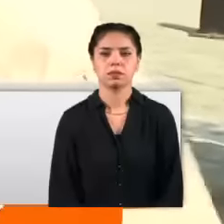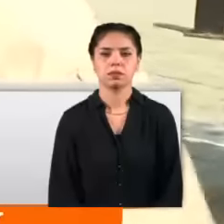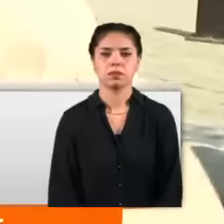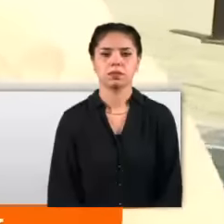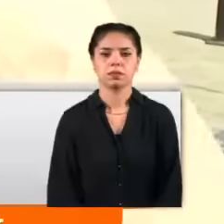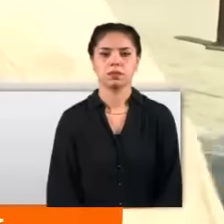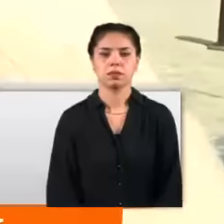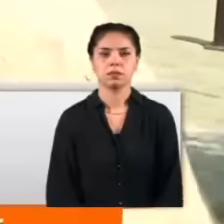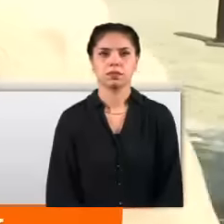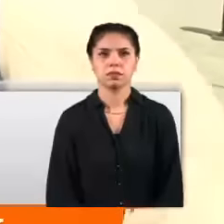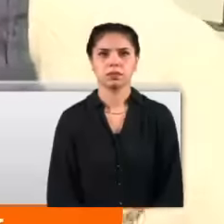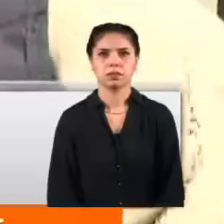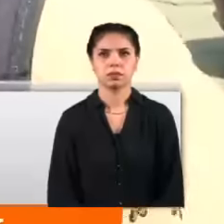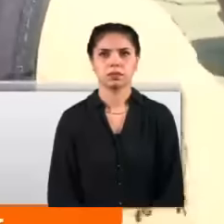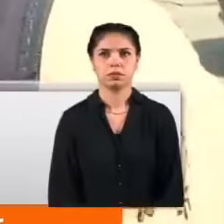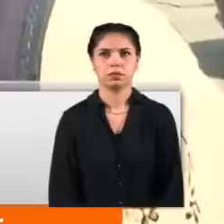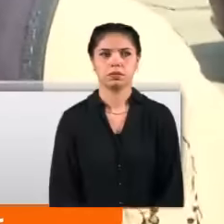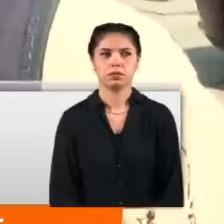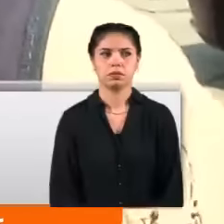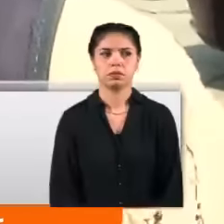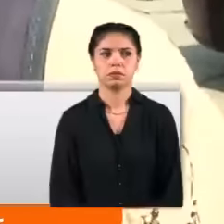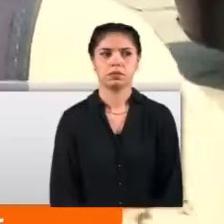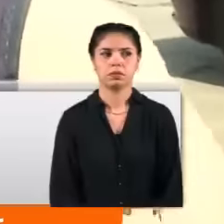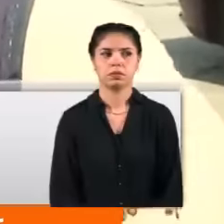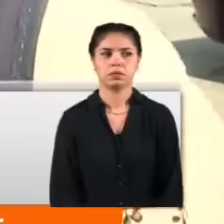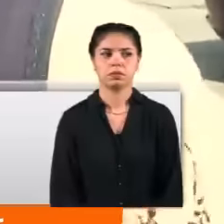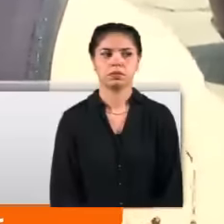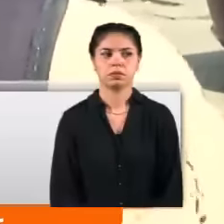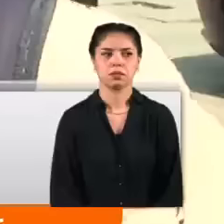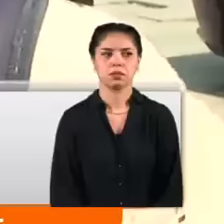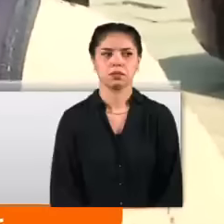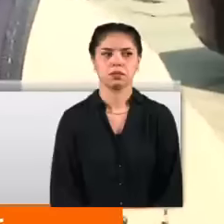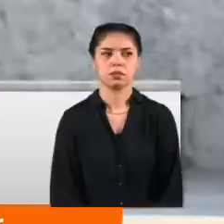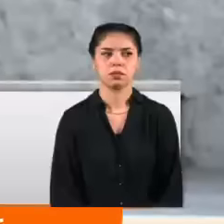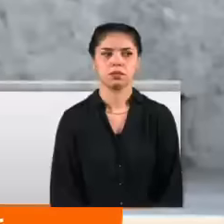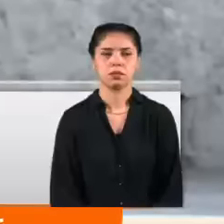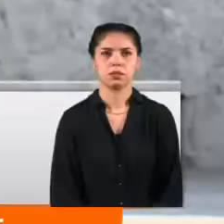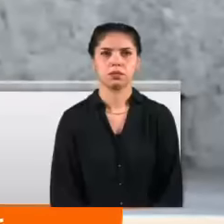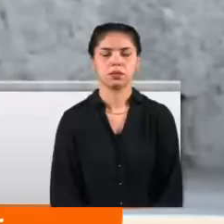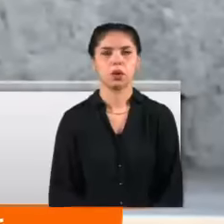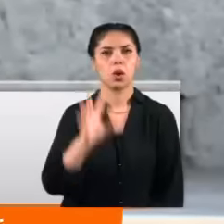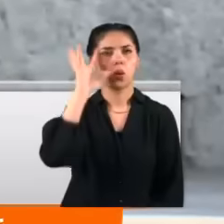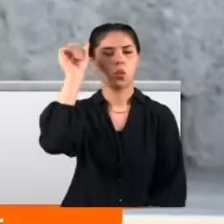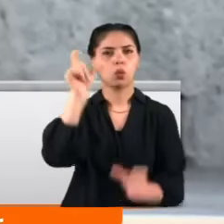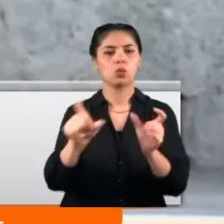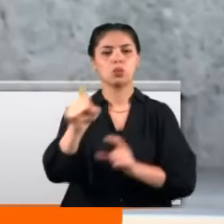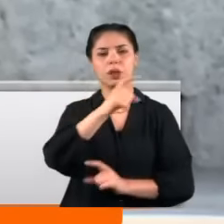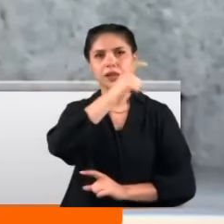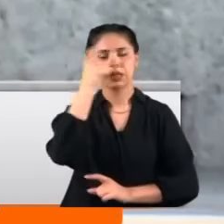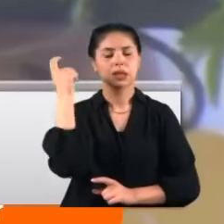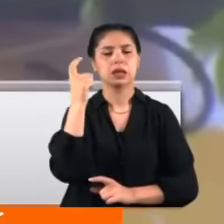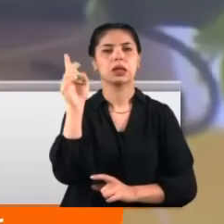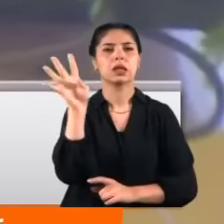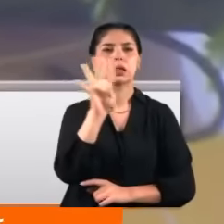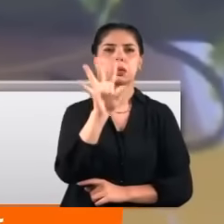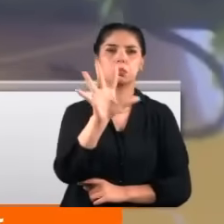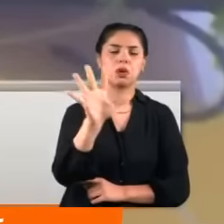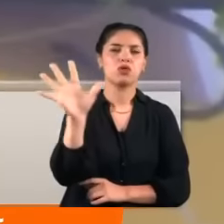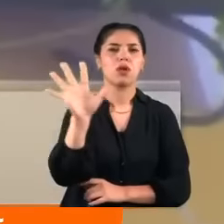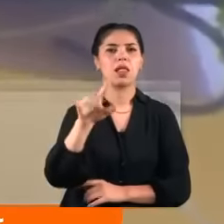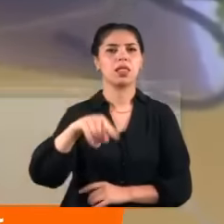gece uyuyabiliyor musun? Yok, uyuyamadık. Aşırı nemden yastıklar falan hep ıslandı. Uzmanlar hissedilen sıcaklığın 45-50